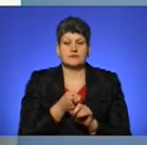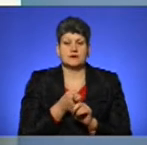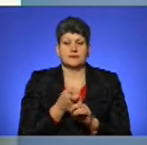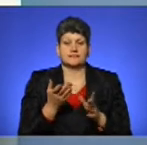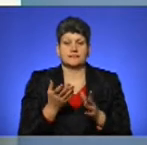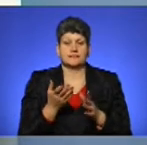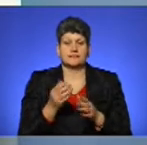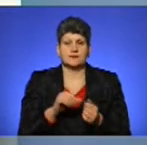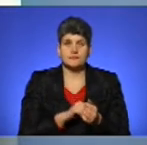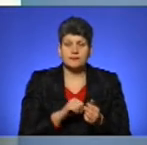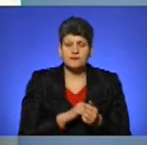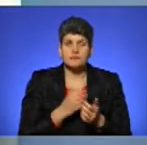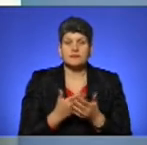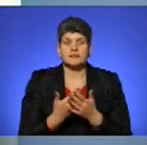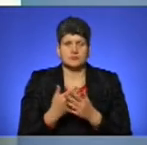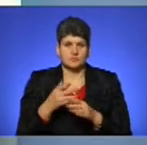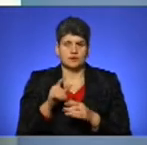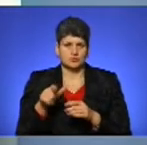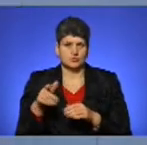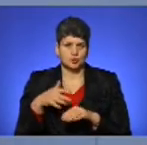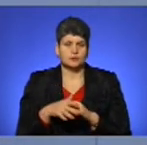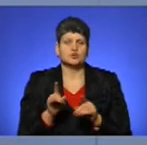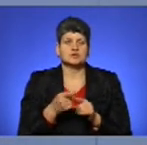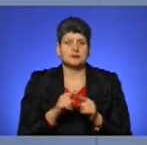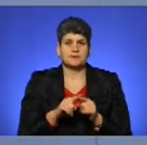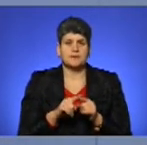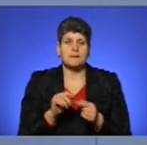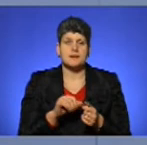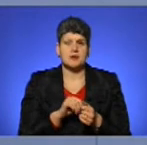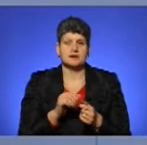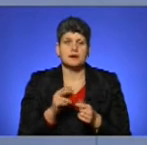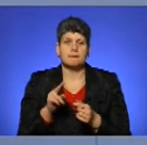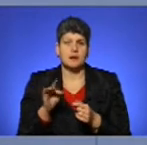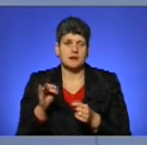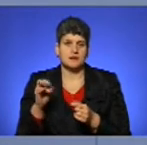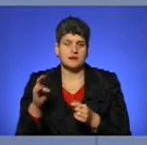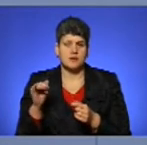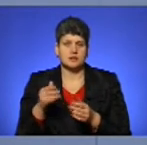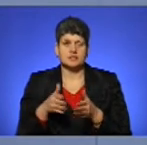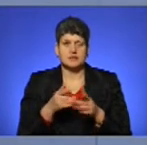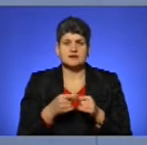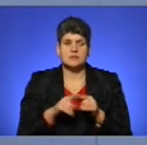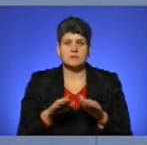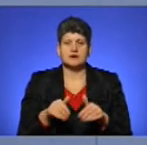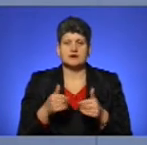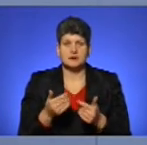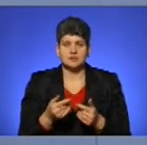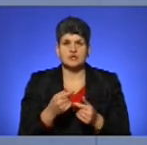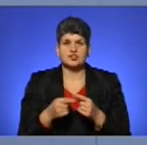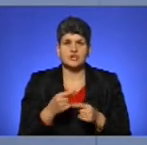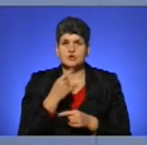парентеральним шляхом, щоб наші глядачі зрозуміли, що це. Парентеральний шлях передачі – це фактично передача через